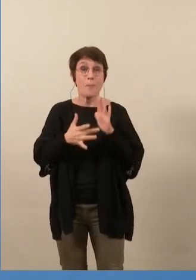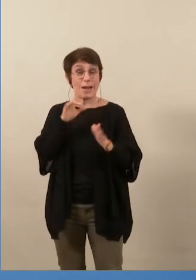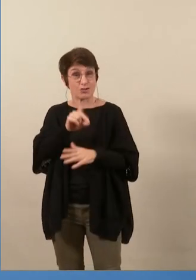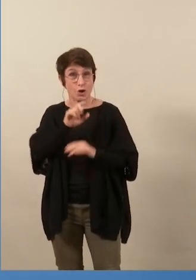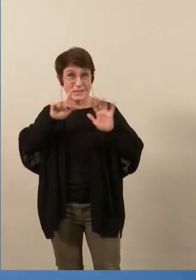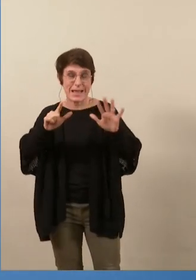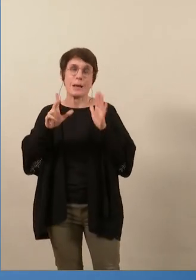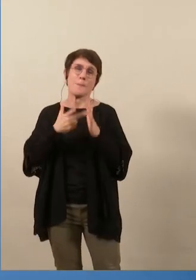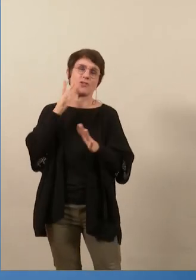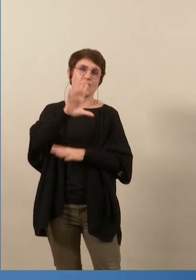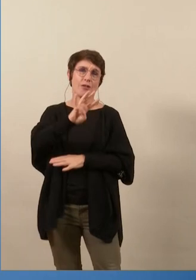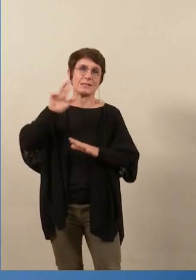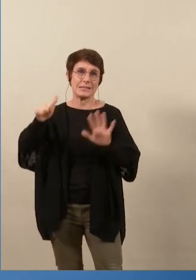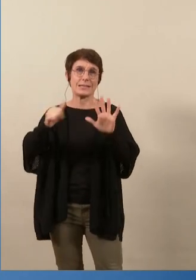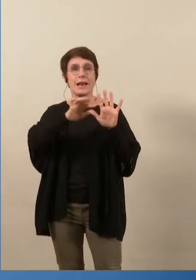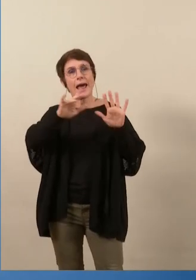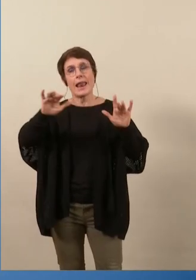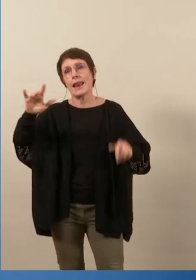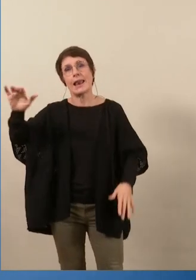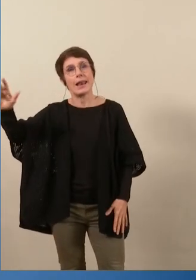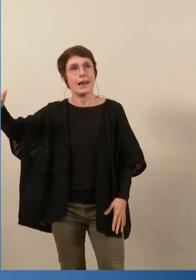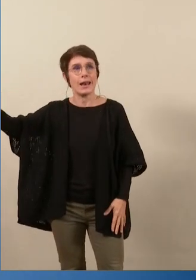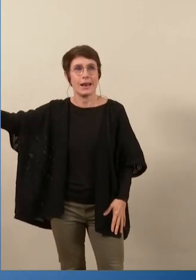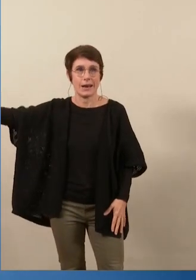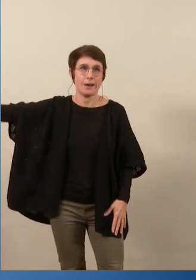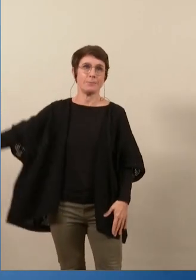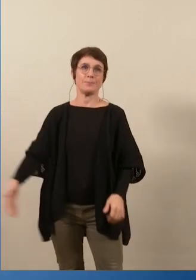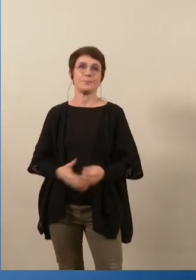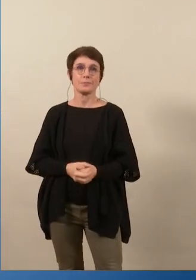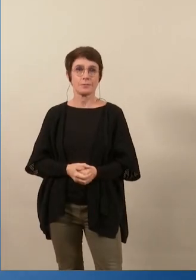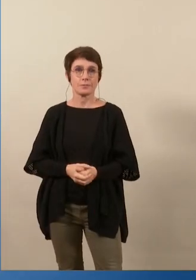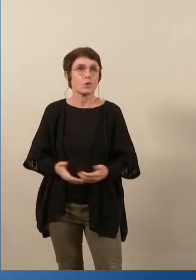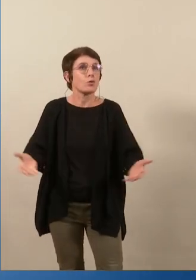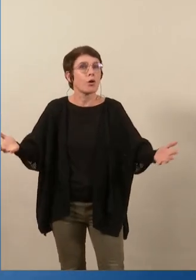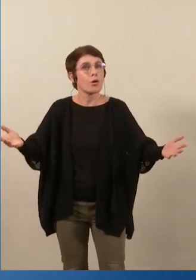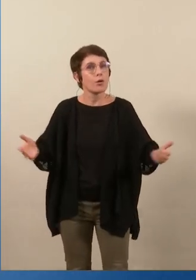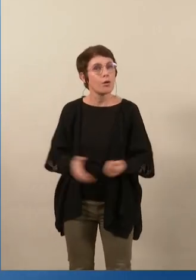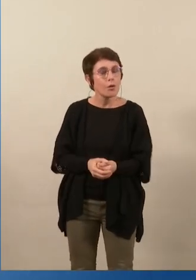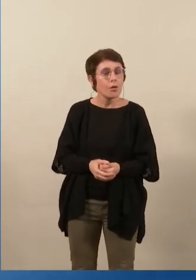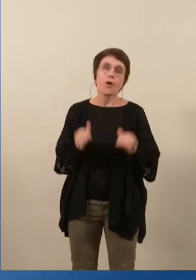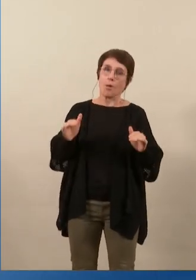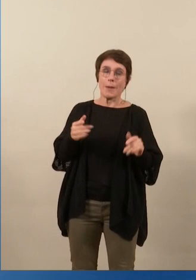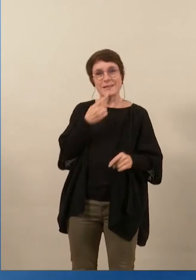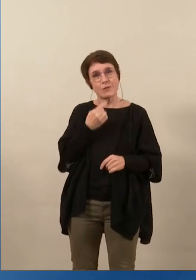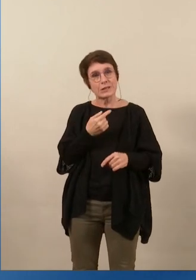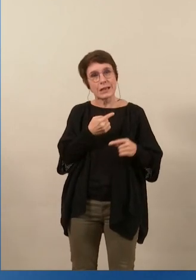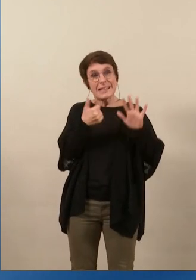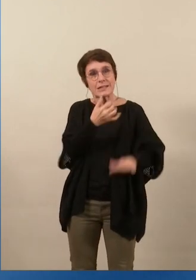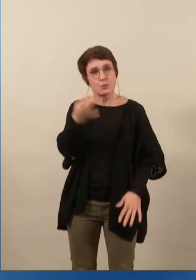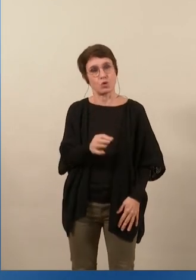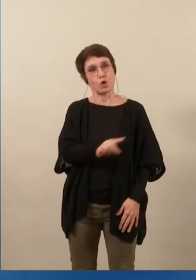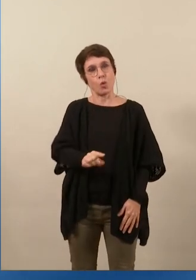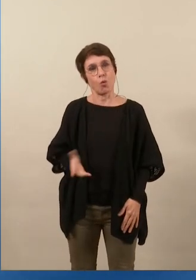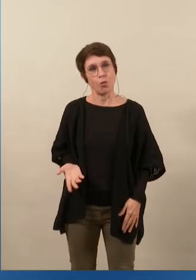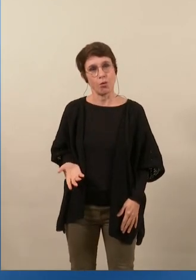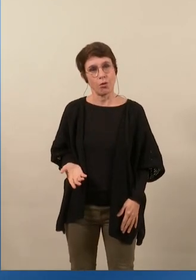chapitre page 46 3 chapitres et cetera et cetera et cetera vous voulez que je enfin voyez ce que je veux dire on n pas à 6 %